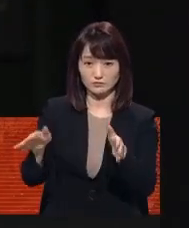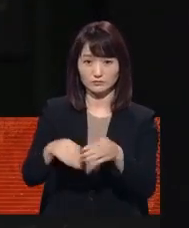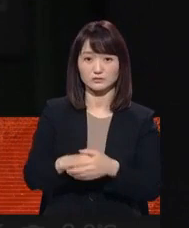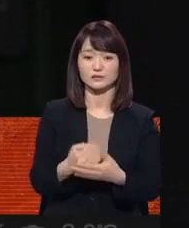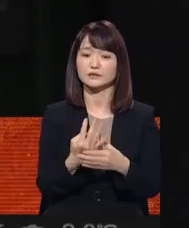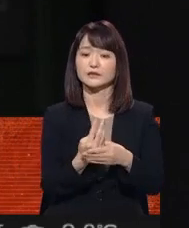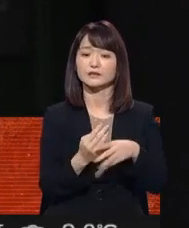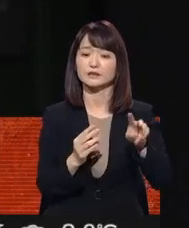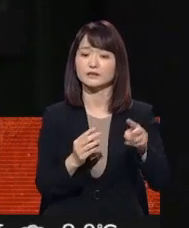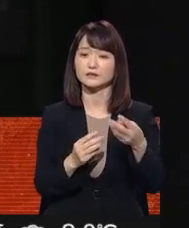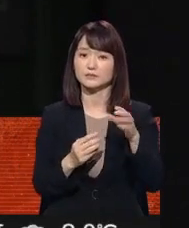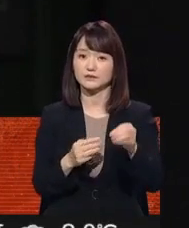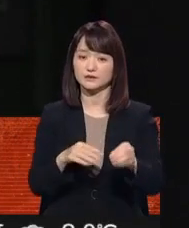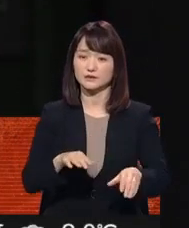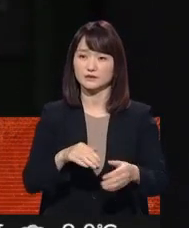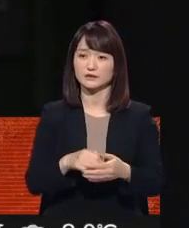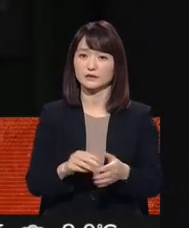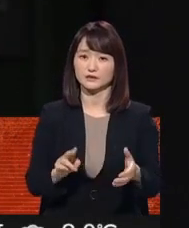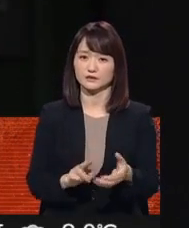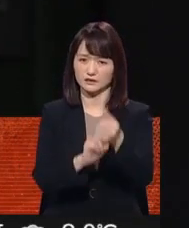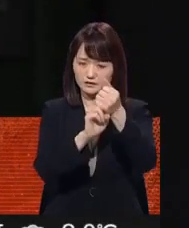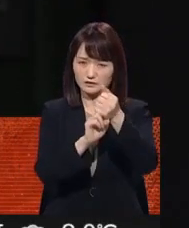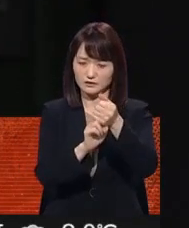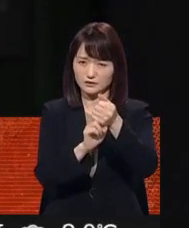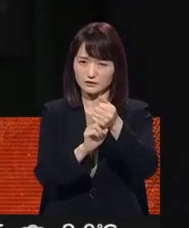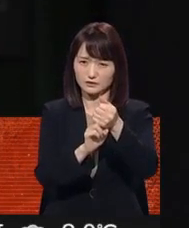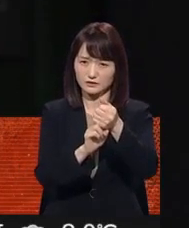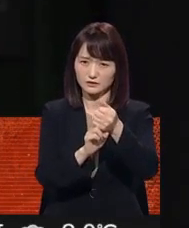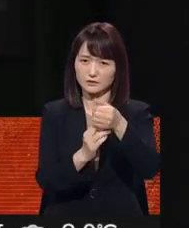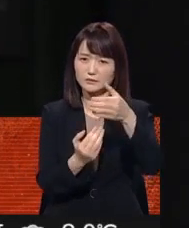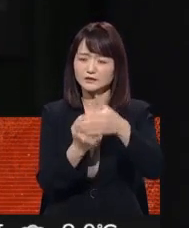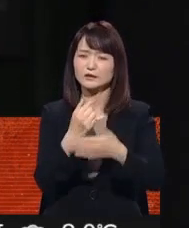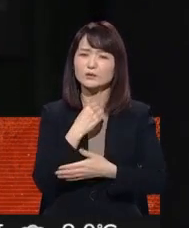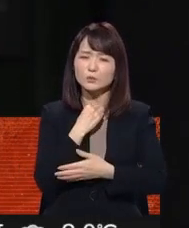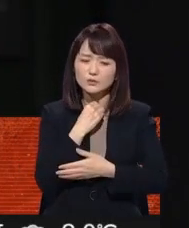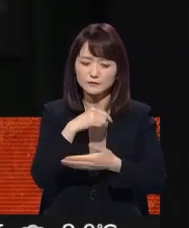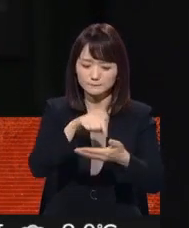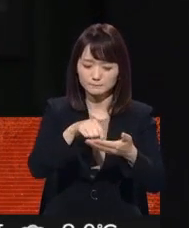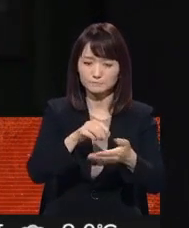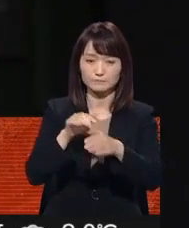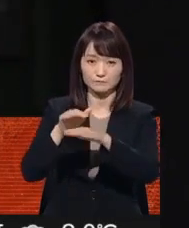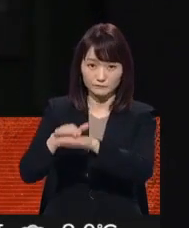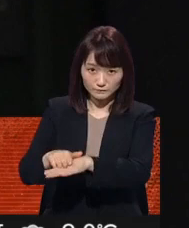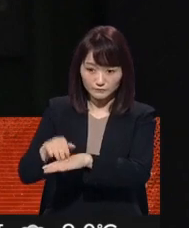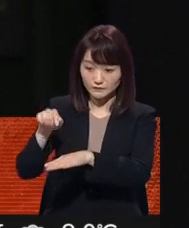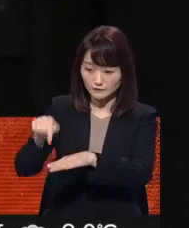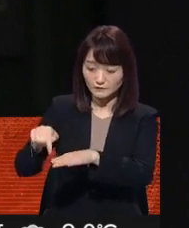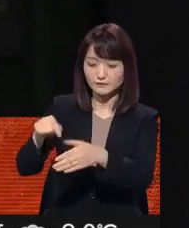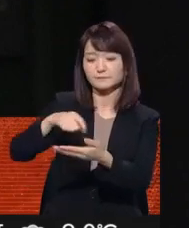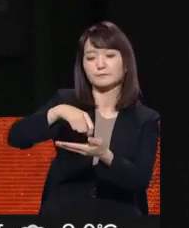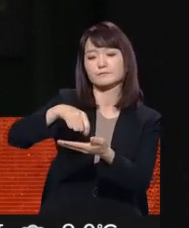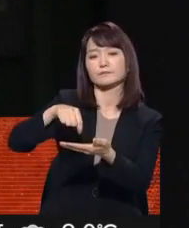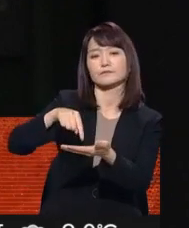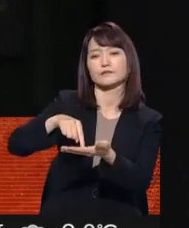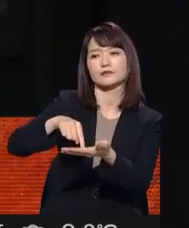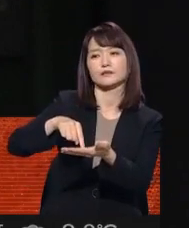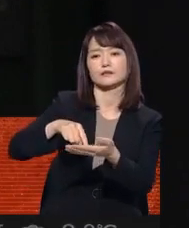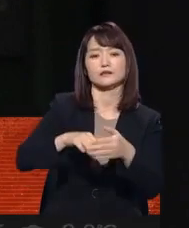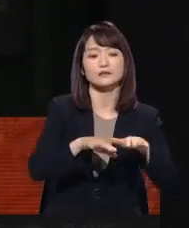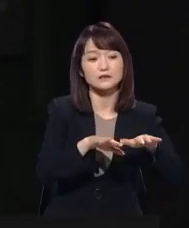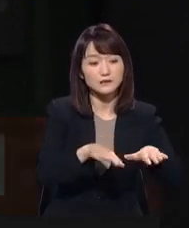200만원과 함께 기적이 일어나길 기원합니다라는 내용의 쪽지를 두고 간 겁니다 그런데이 그때 당시 쪽지에 적혀 있던이 필체와